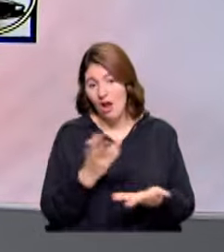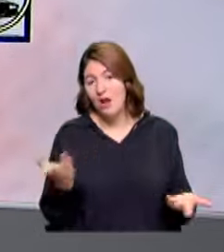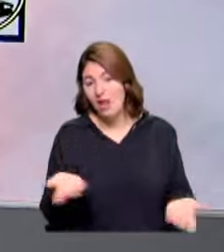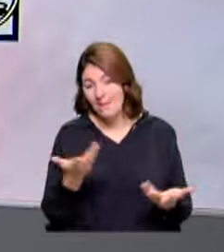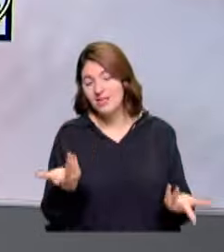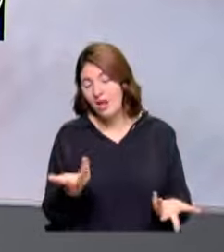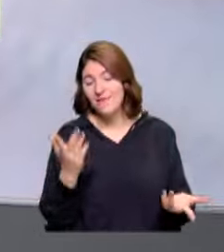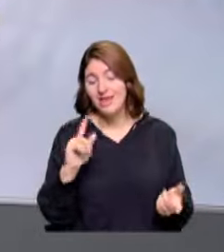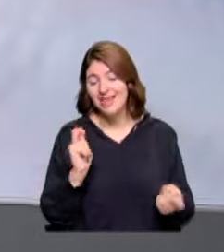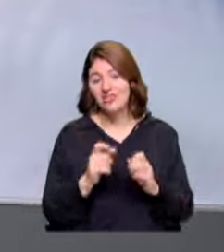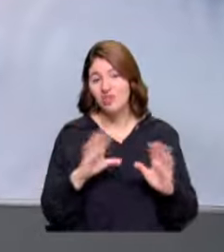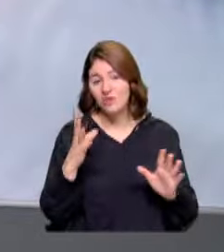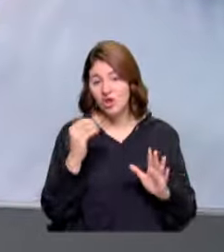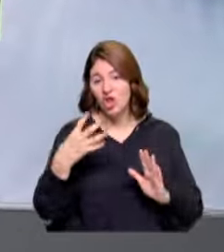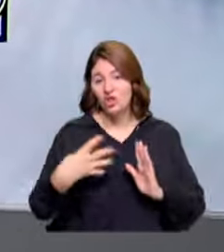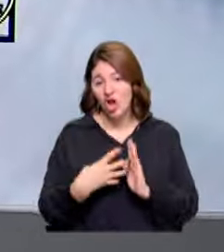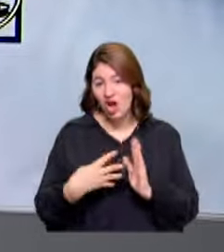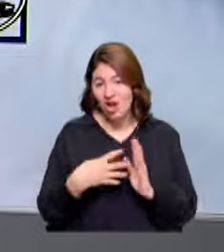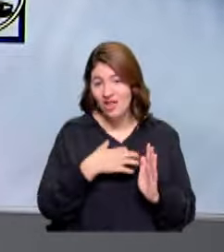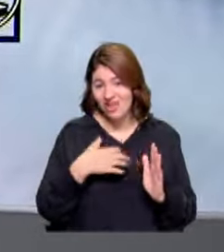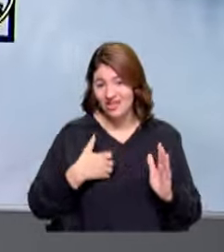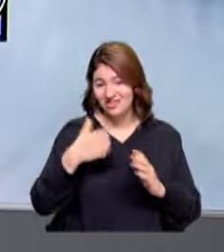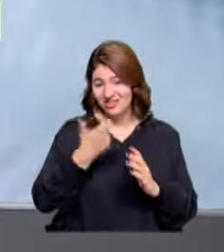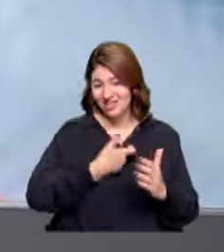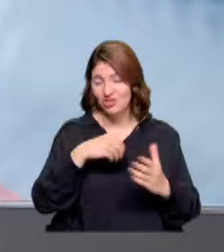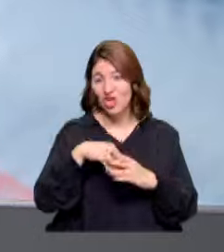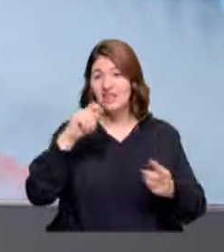ve değiştirilemeyecek olan maddelerin